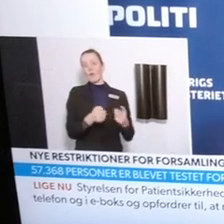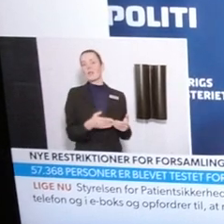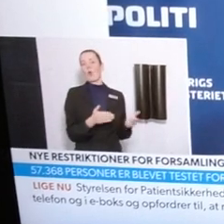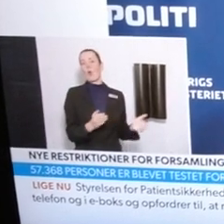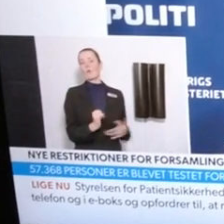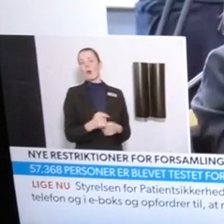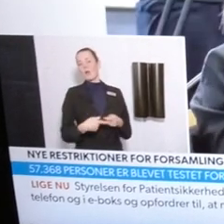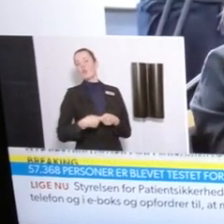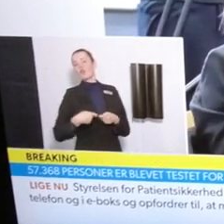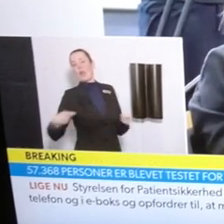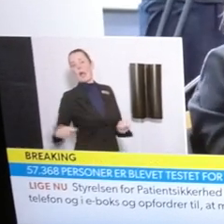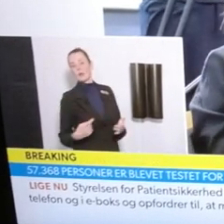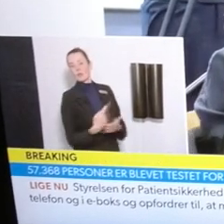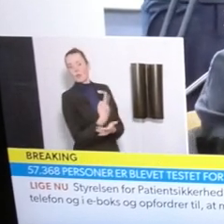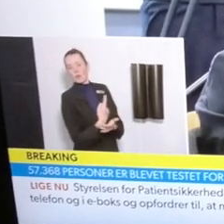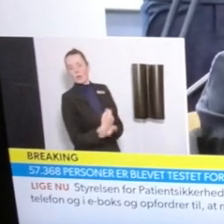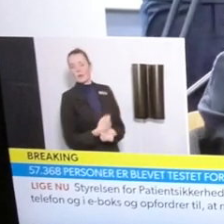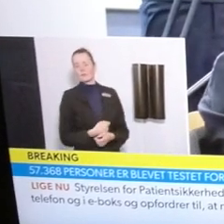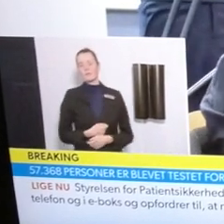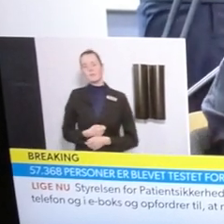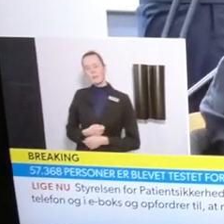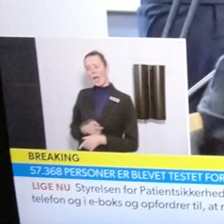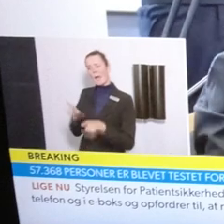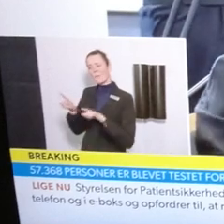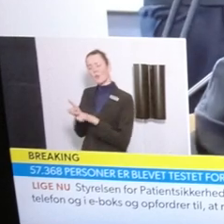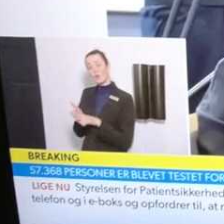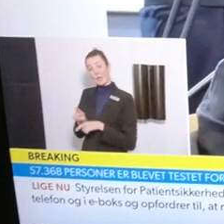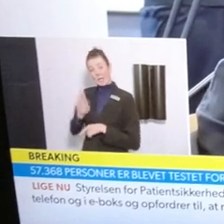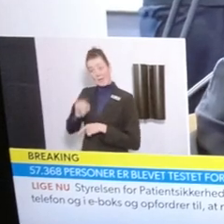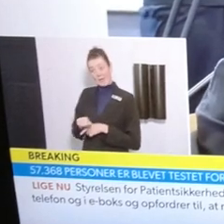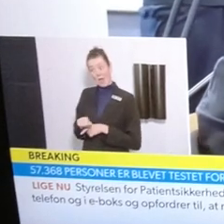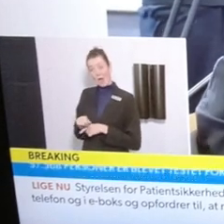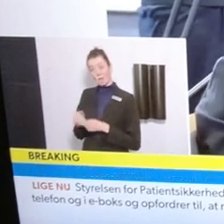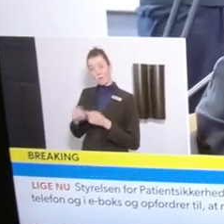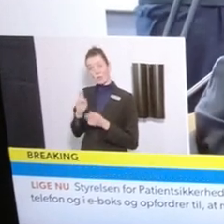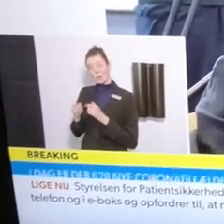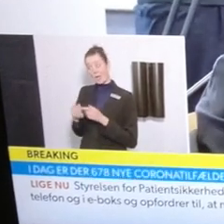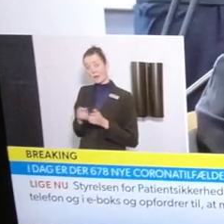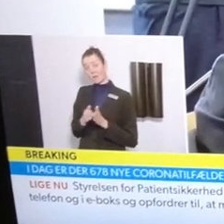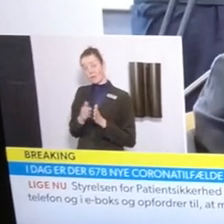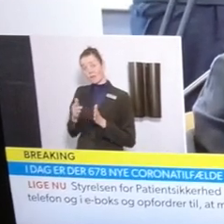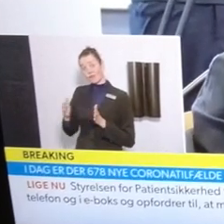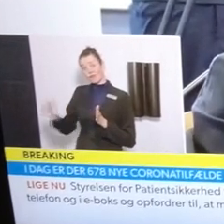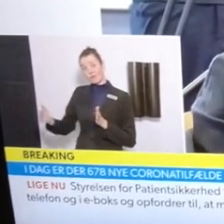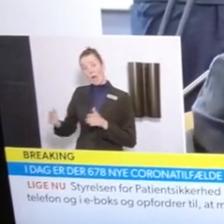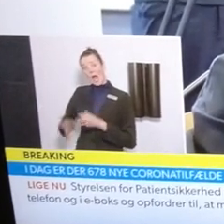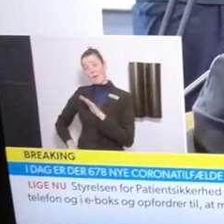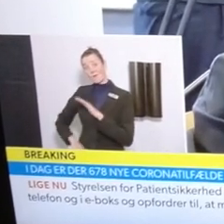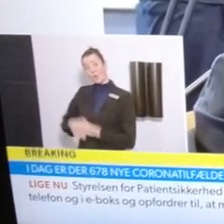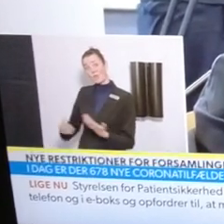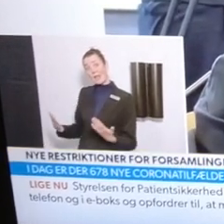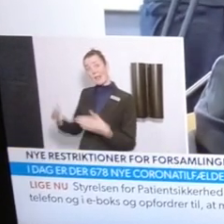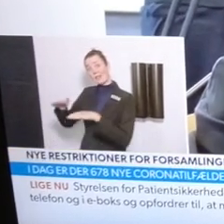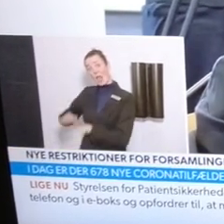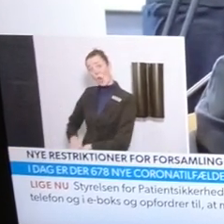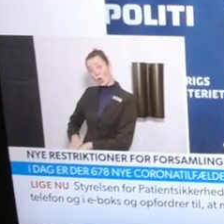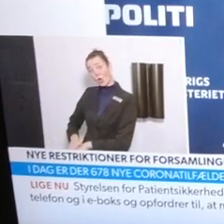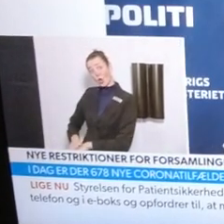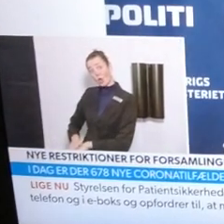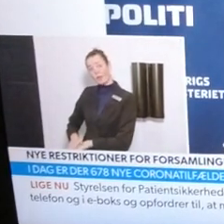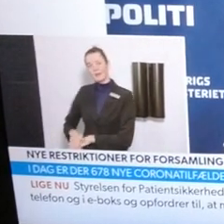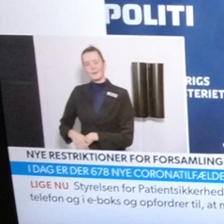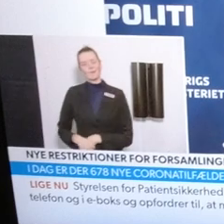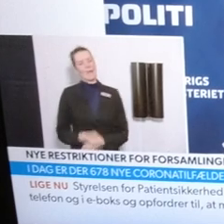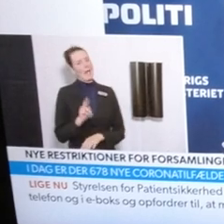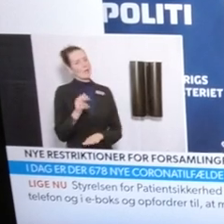Men det er sige, at det kan være den fuldstændige nedlukning, vi kan se frem imod, hvis ikke der sker noget? Jamen, så er vi lidt ude på det hypotetiske